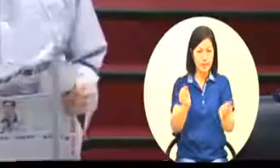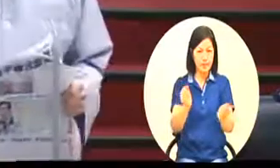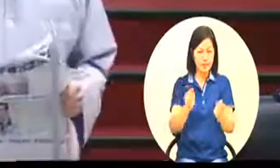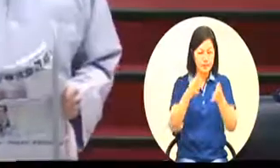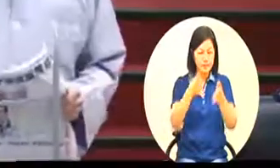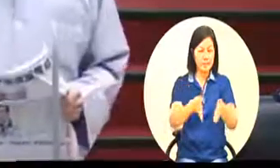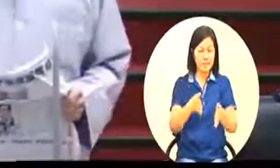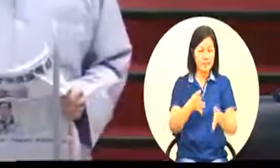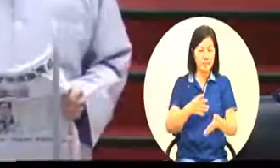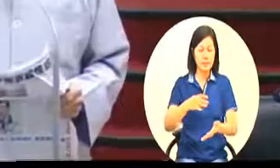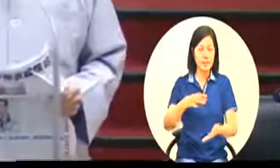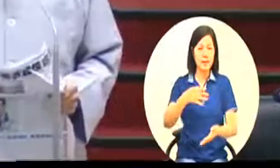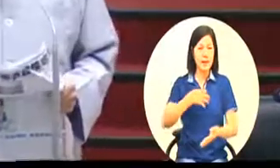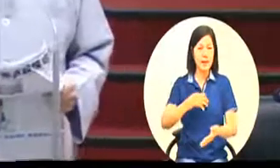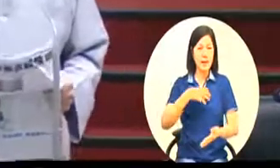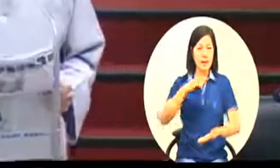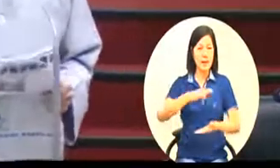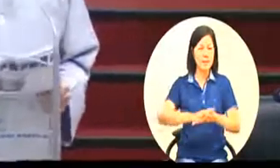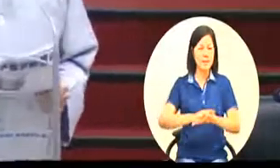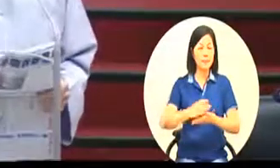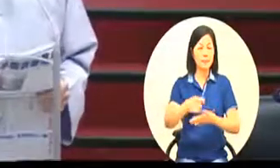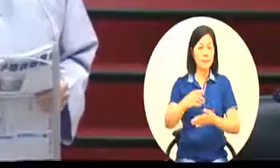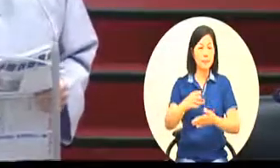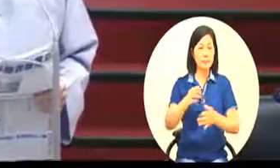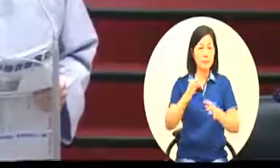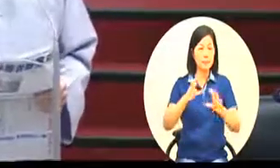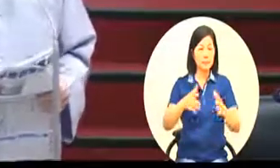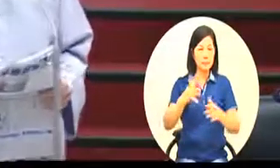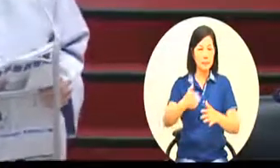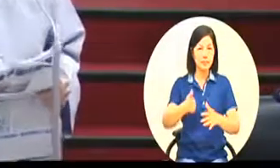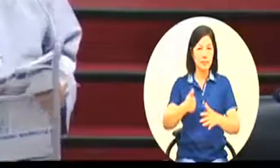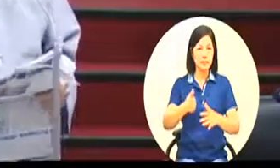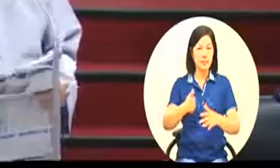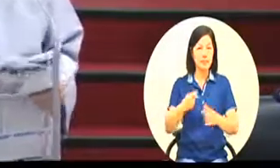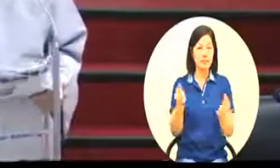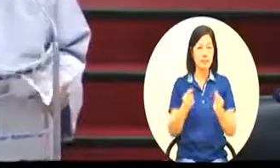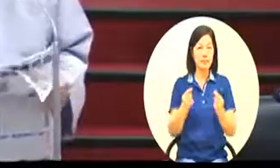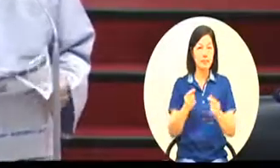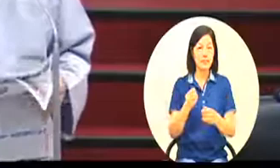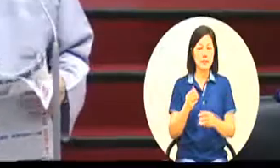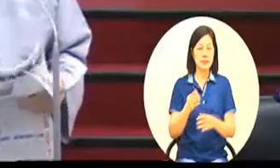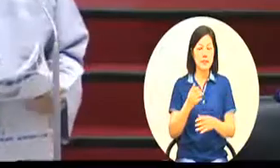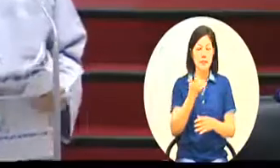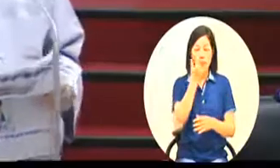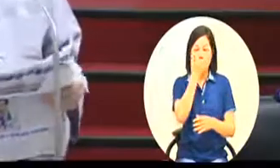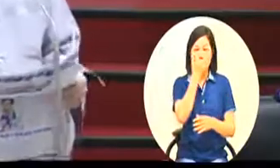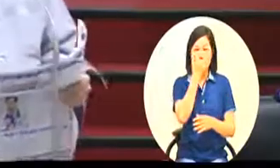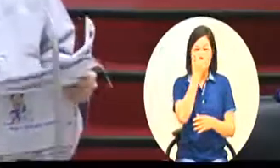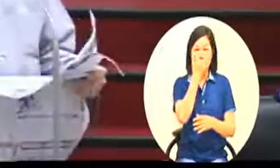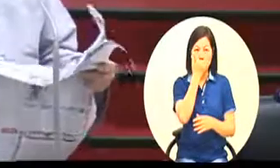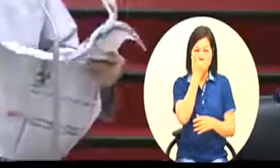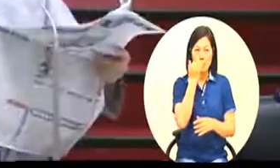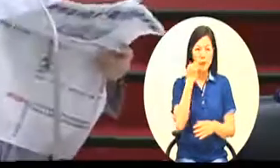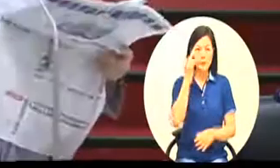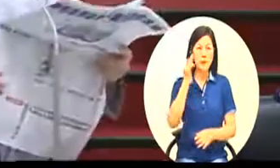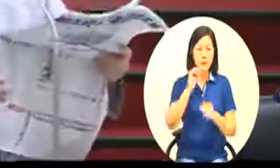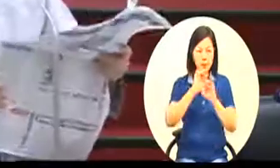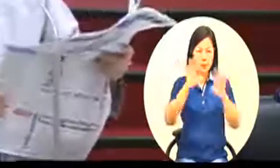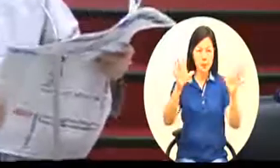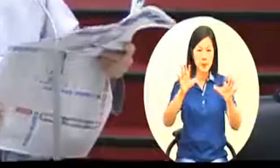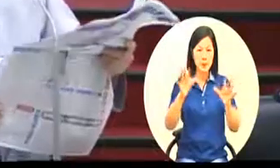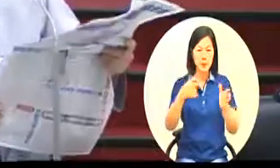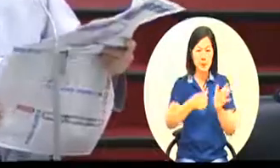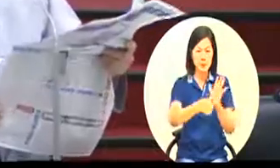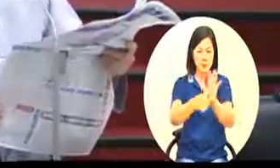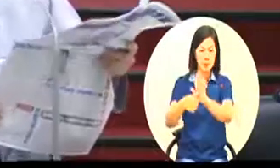啊，甲阿扁总统的案件吼，拢媒体最热门的啦。新大办报讲，